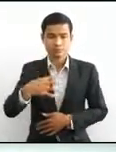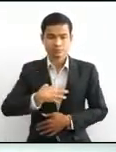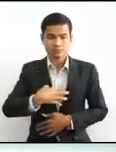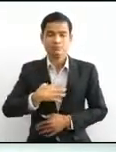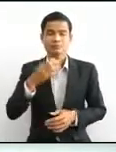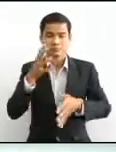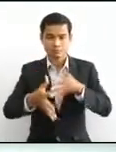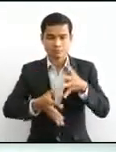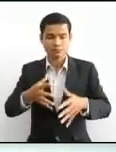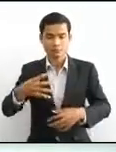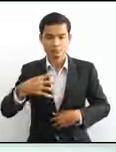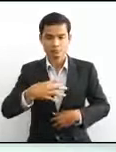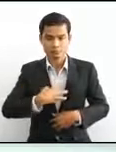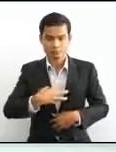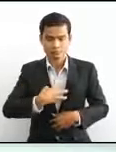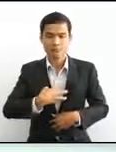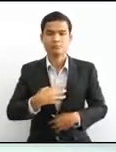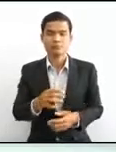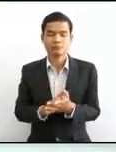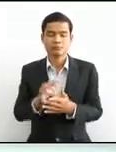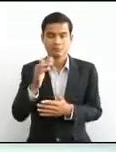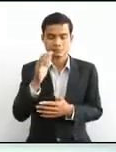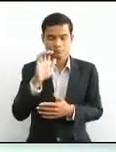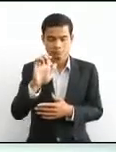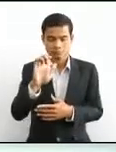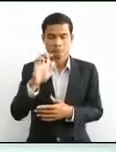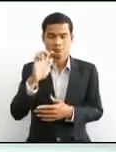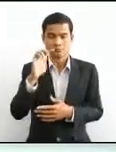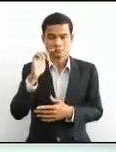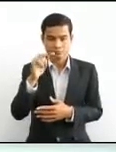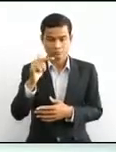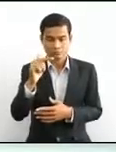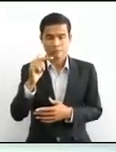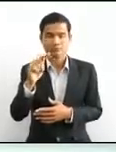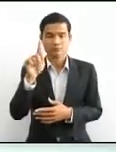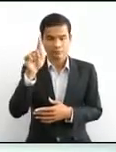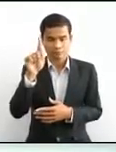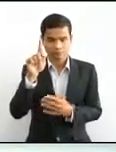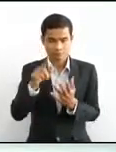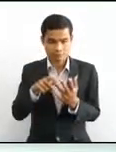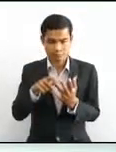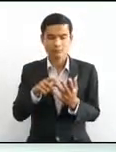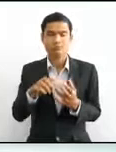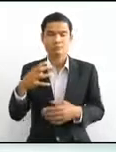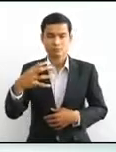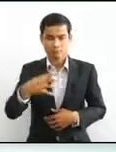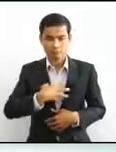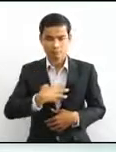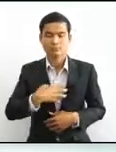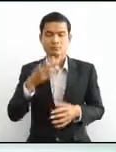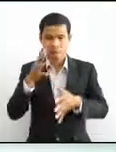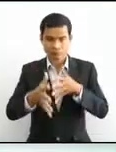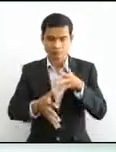ก้นก้นต้องอักเนียจำมือเชียงตีมวยเชียงตีมวยก้นก้นจำสดับในครูอ่านสนะป่ะจำสดับจอหนึ่งเงาจองบรรปะมวยจังจ้าจอหนึ่งเงาจอง bần tọ muối chẳng chà sở